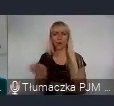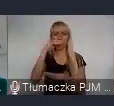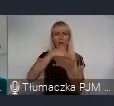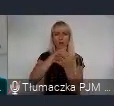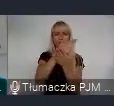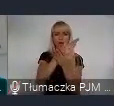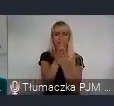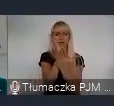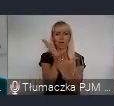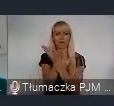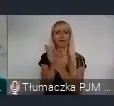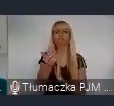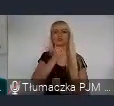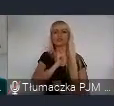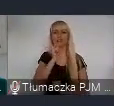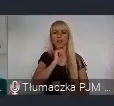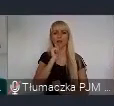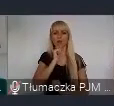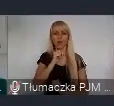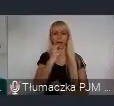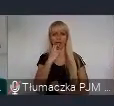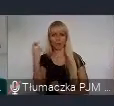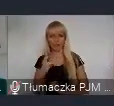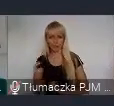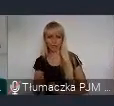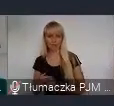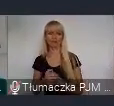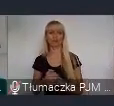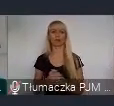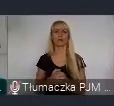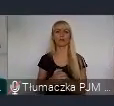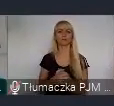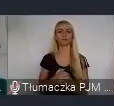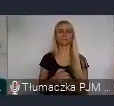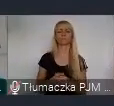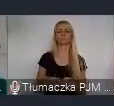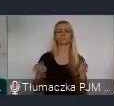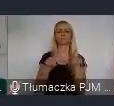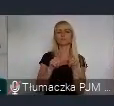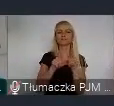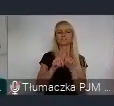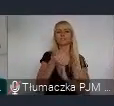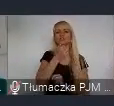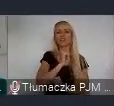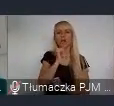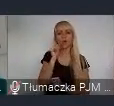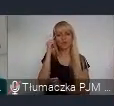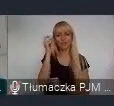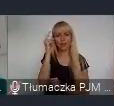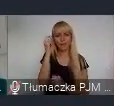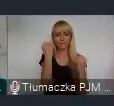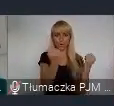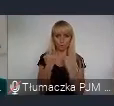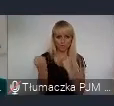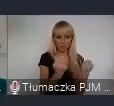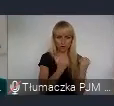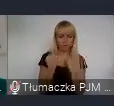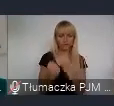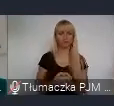zielona energia oraz zielona inteligentna mobilność. Oczywiście Państwo pamiętają o tym, że są dwie